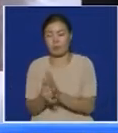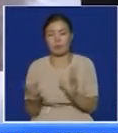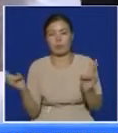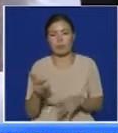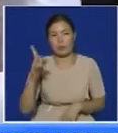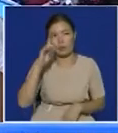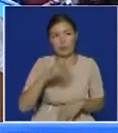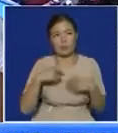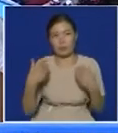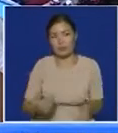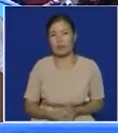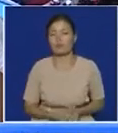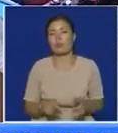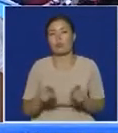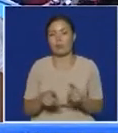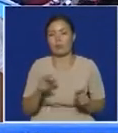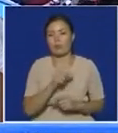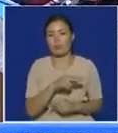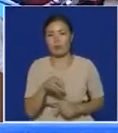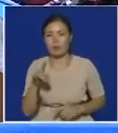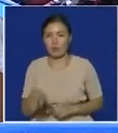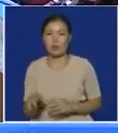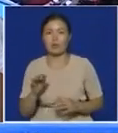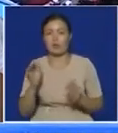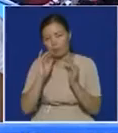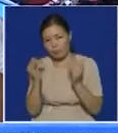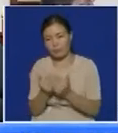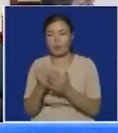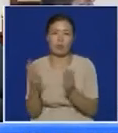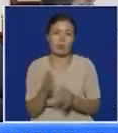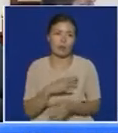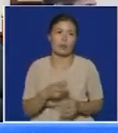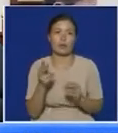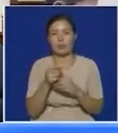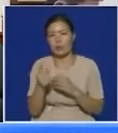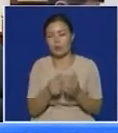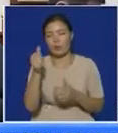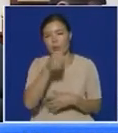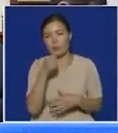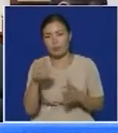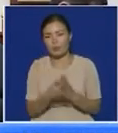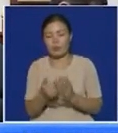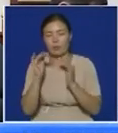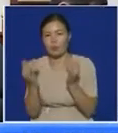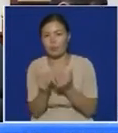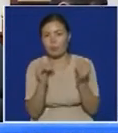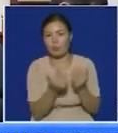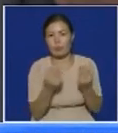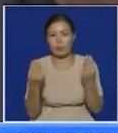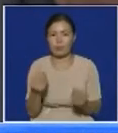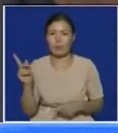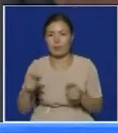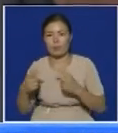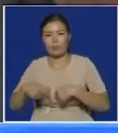орнатуды ықпал етуіңізді сұраймын. Сондай-ақ аппараттық жиында жекешелендіру мәселесі көтерілді. 2016 жылдан бері жекешелендіруге берілген кей